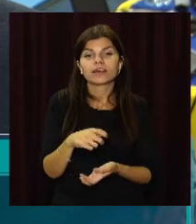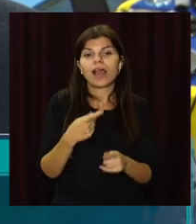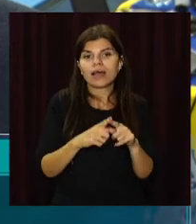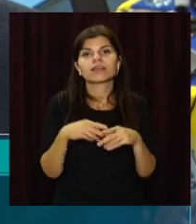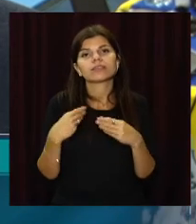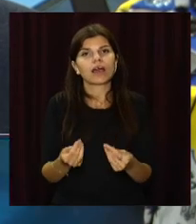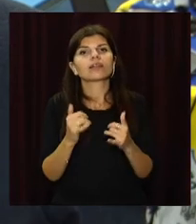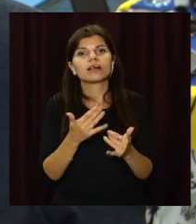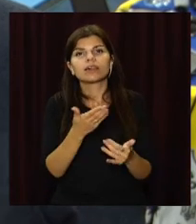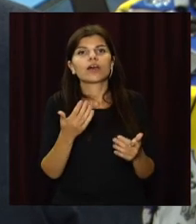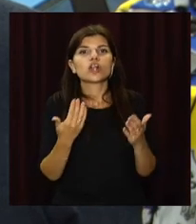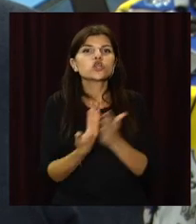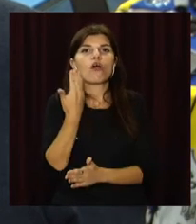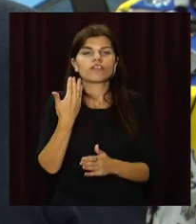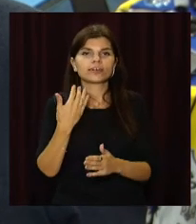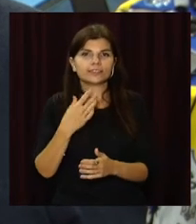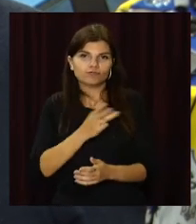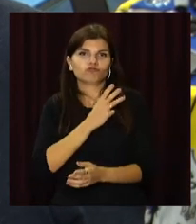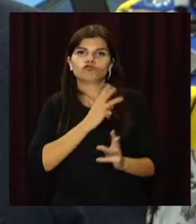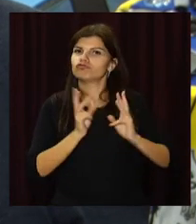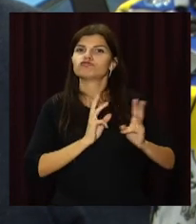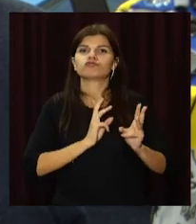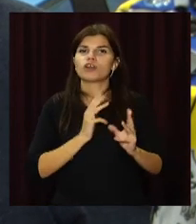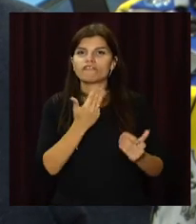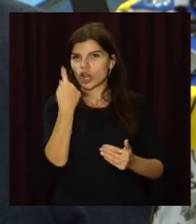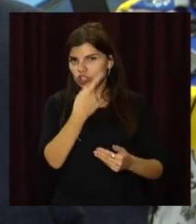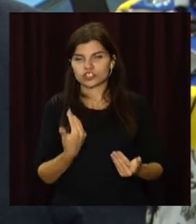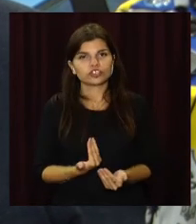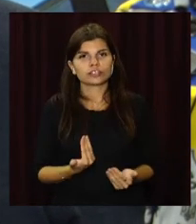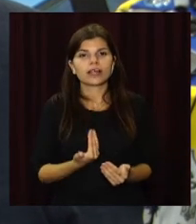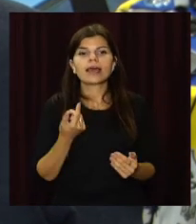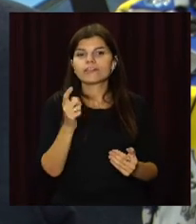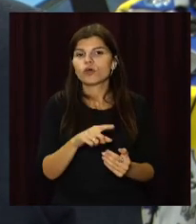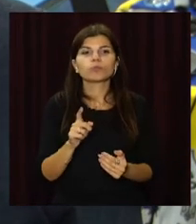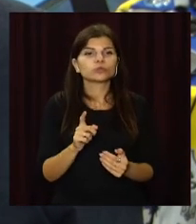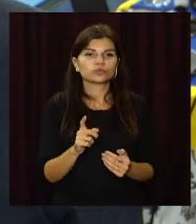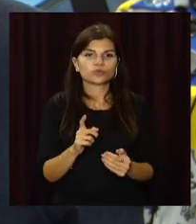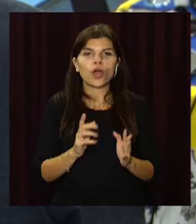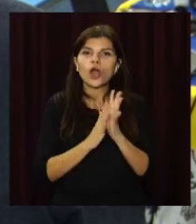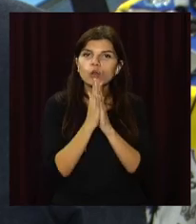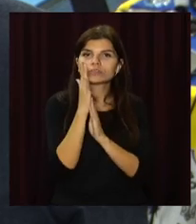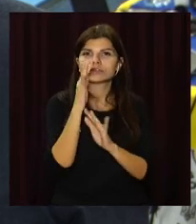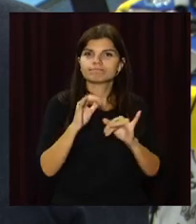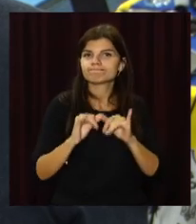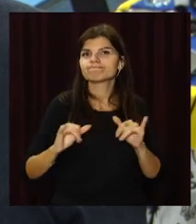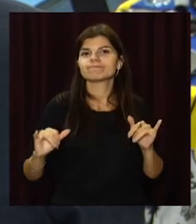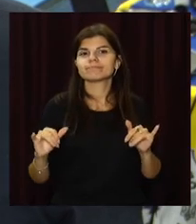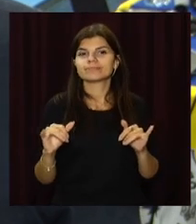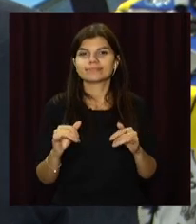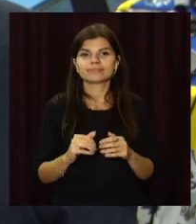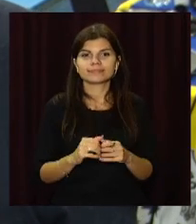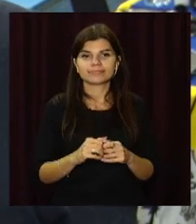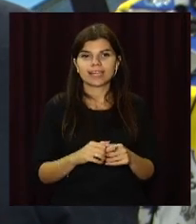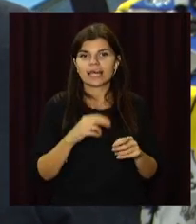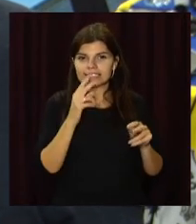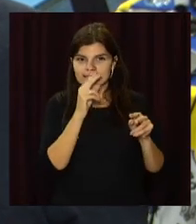из них новый импульс их личной жизни и также в том, чтобы расти и соблюдать